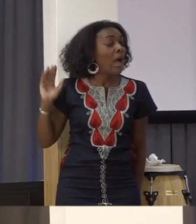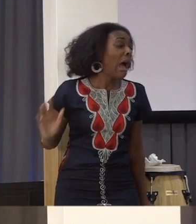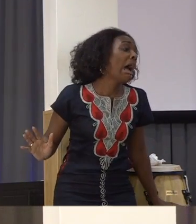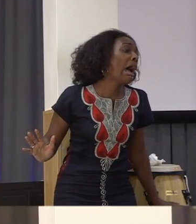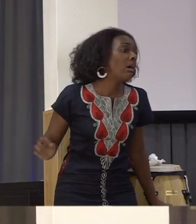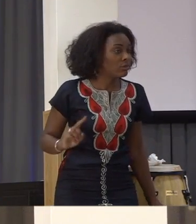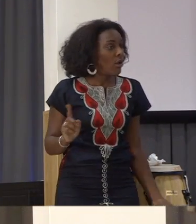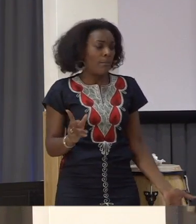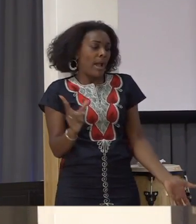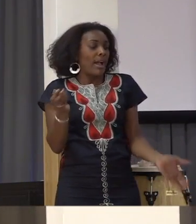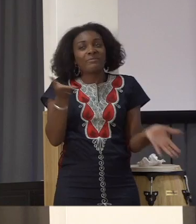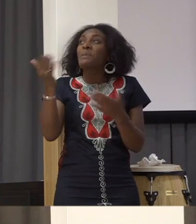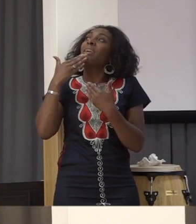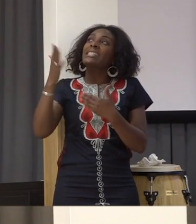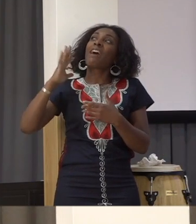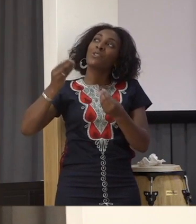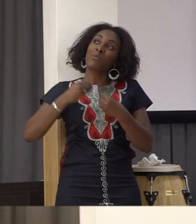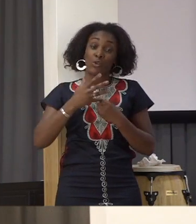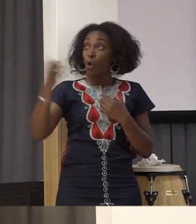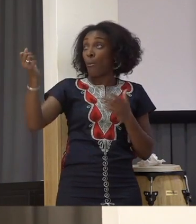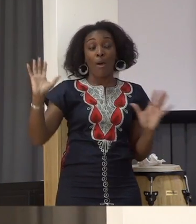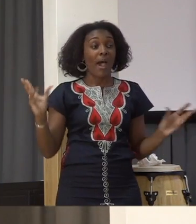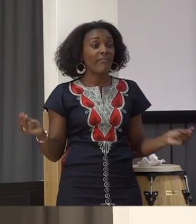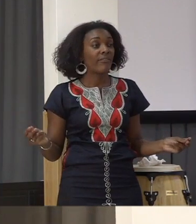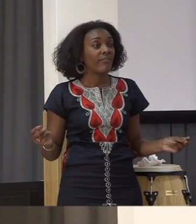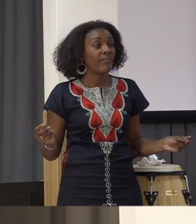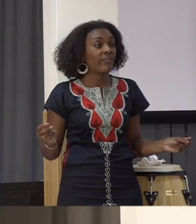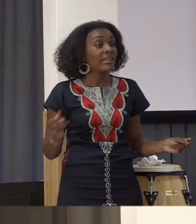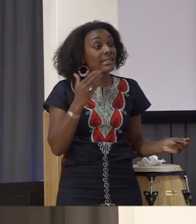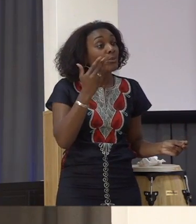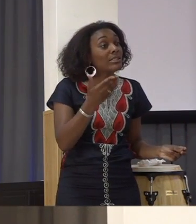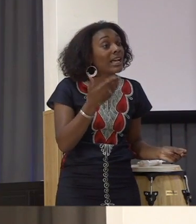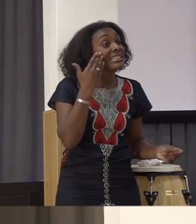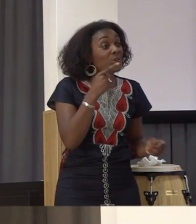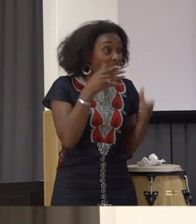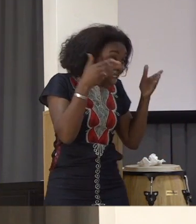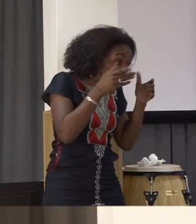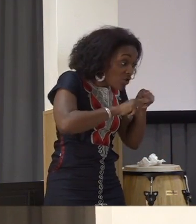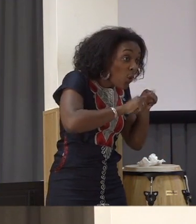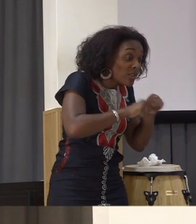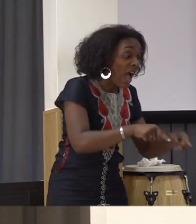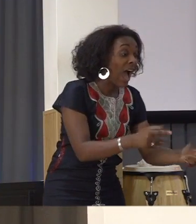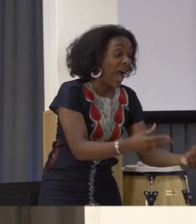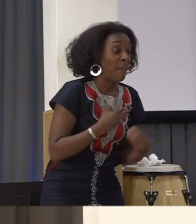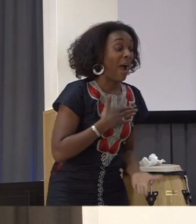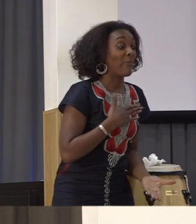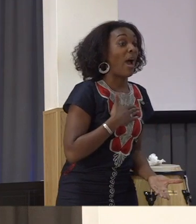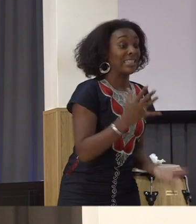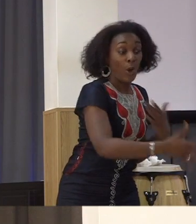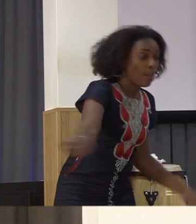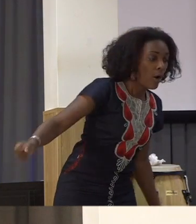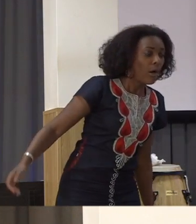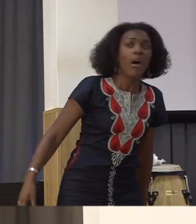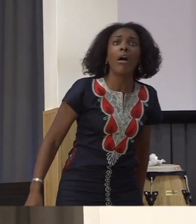dans tes biens matériels, le jour où quelqu'un te les reprend ou que Dieu te les enlève, tu perds ta joie. Mais si tu places ta joie en Jésus,